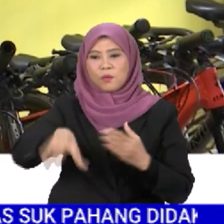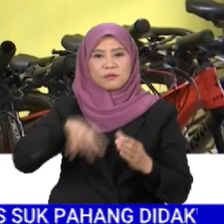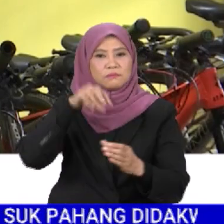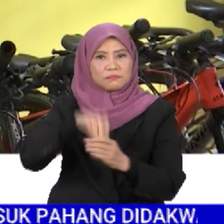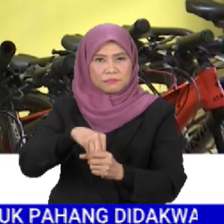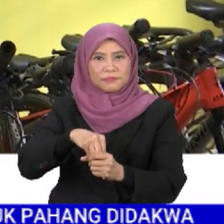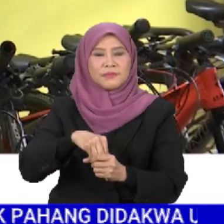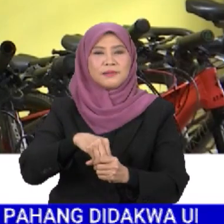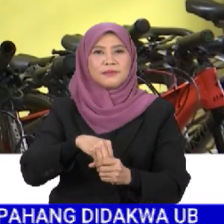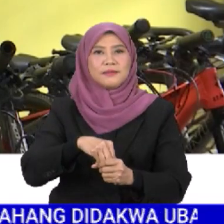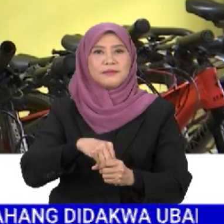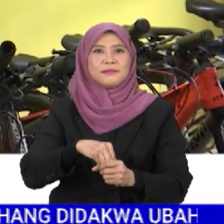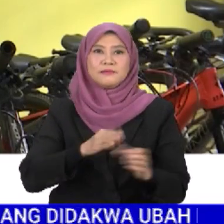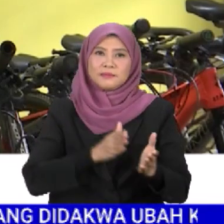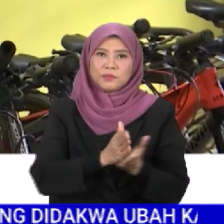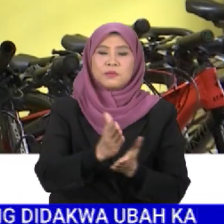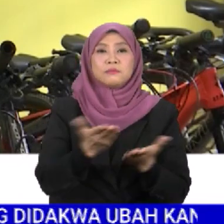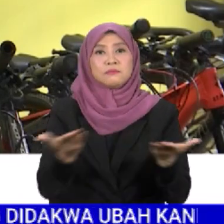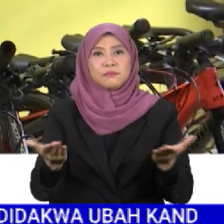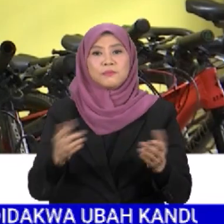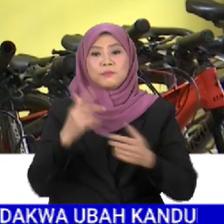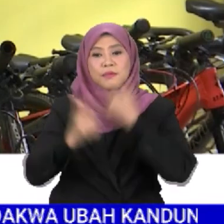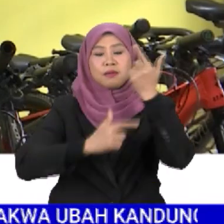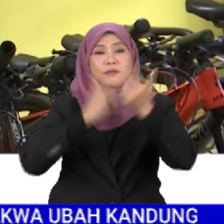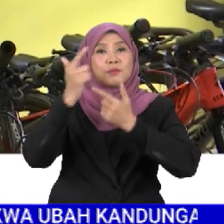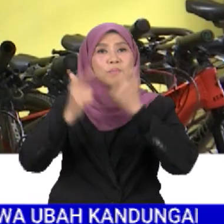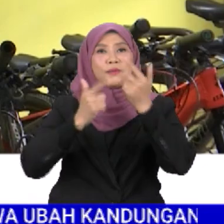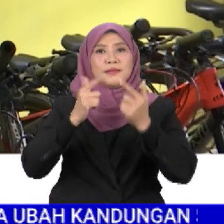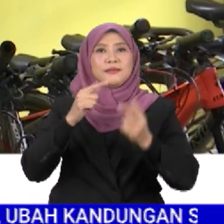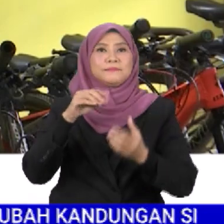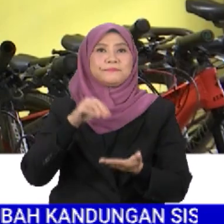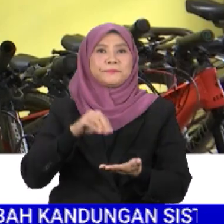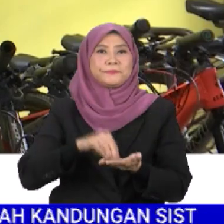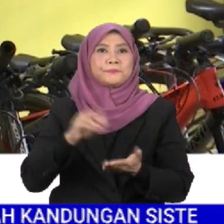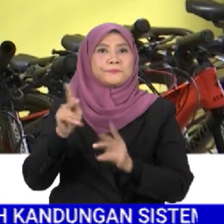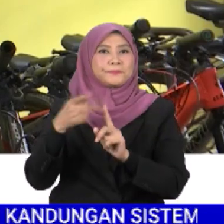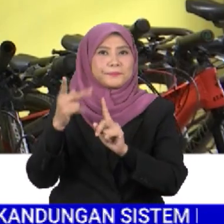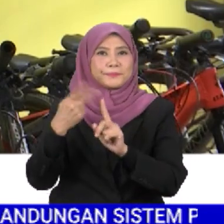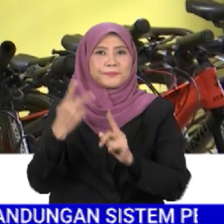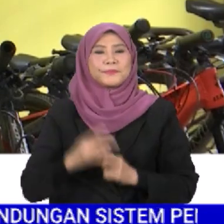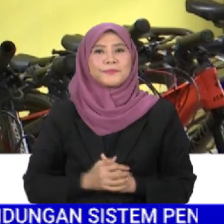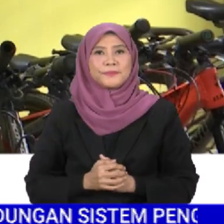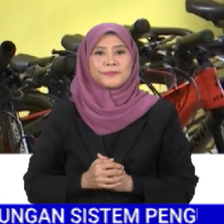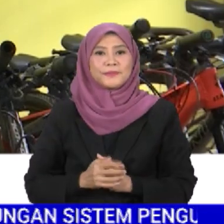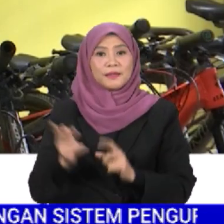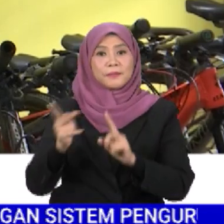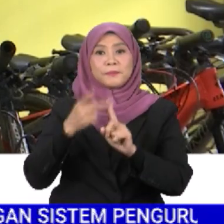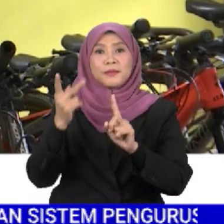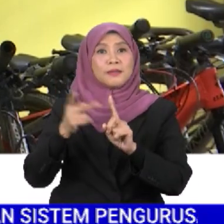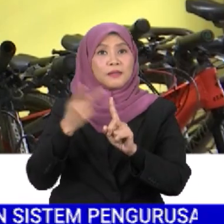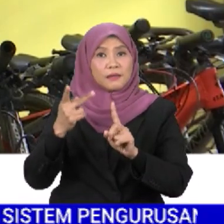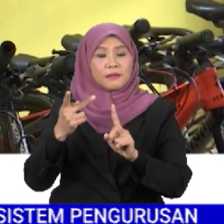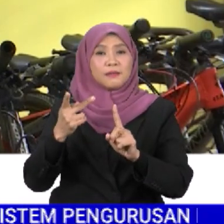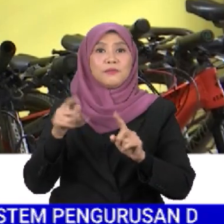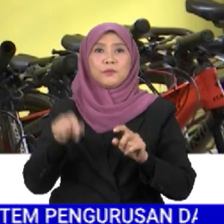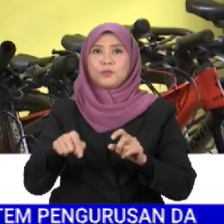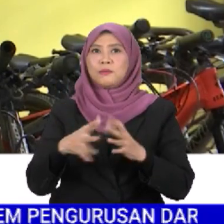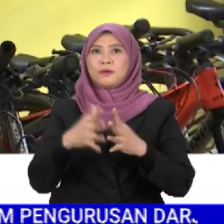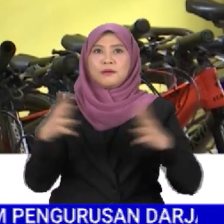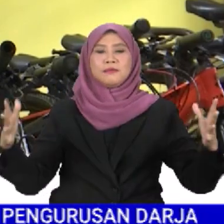secara langsung atau tidak langsung dalam sektor pelancongan di negeri Pulau Pinang. Pulau Pinang merupakan antara negeri yang paling